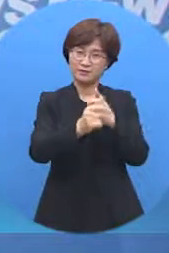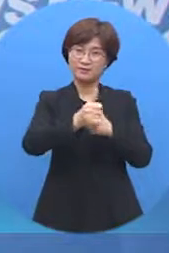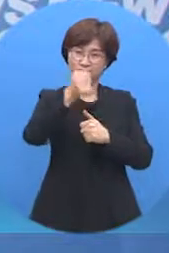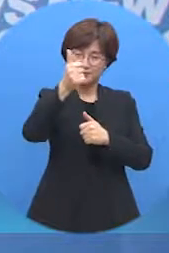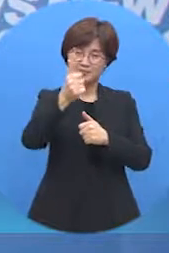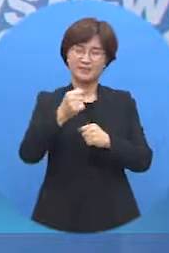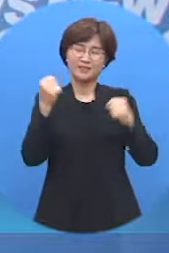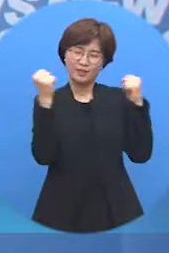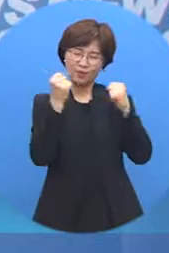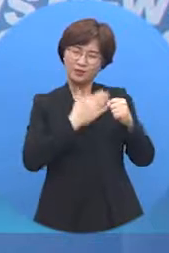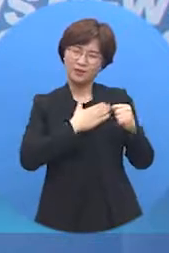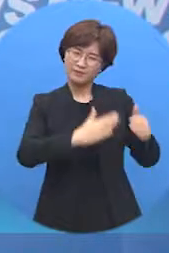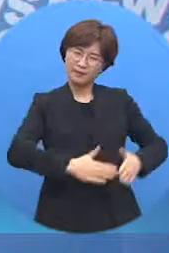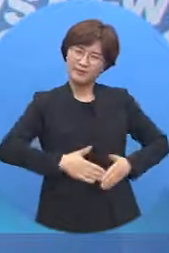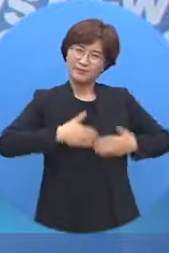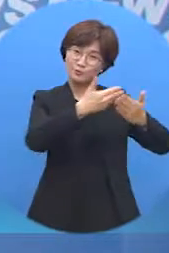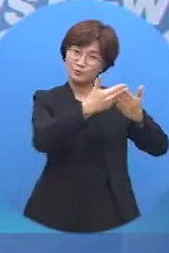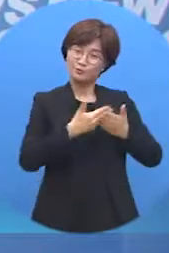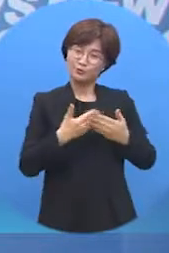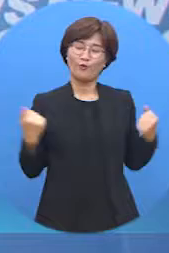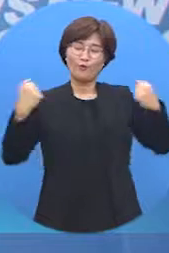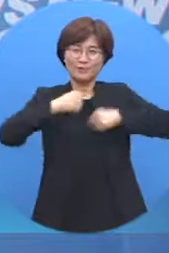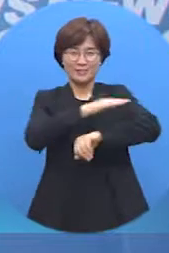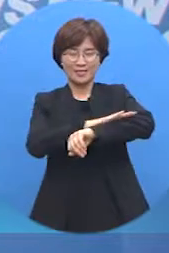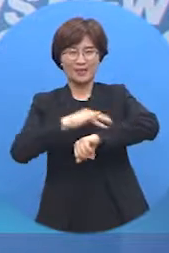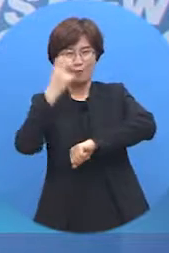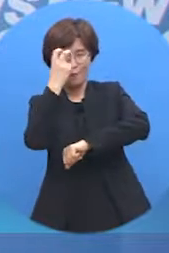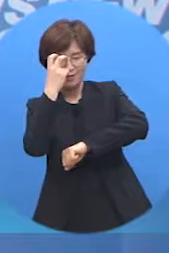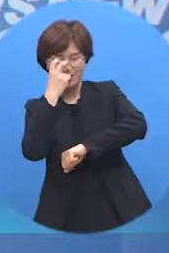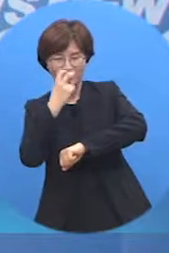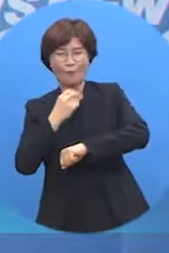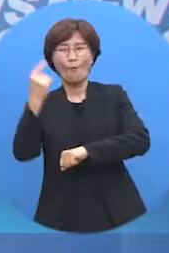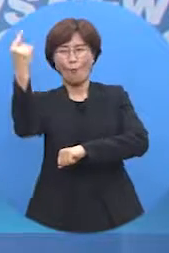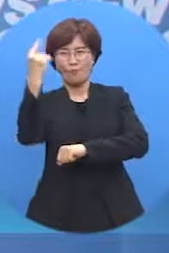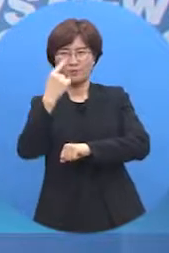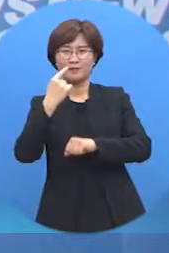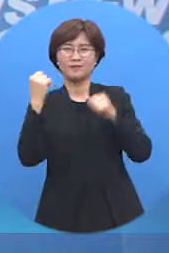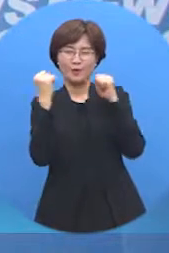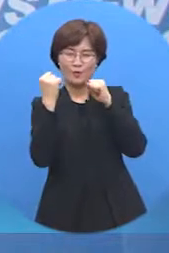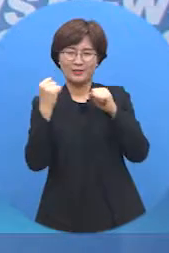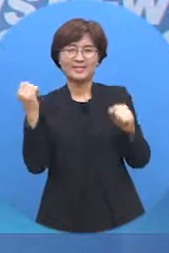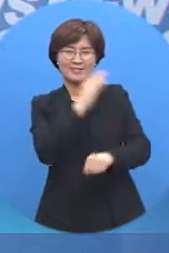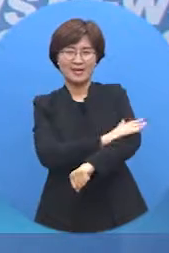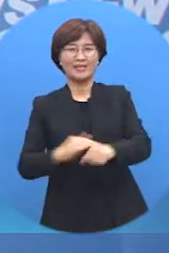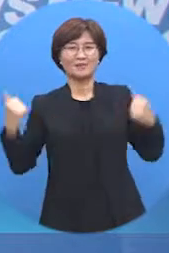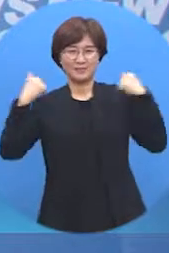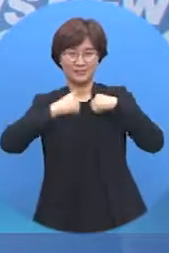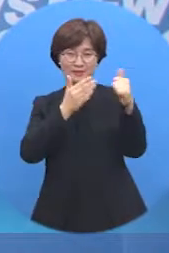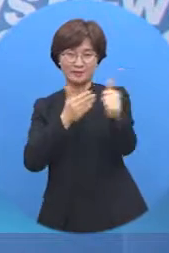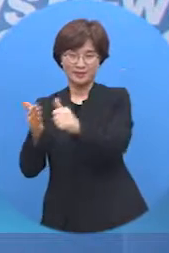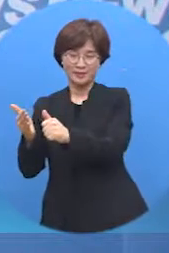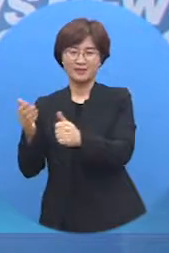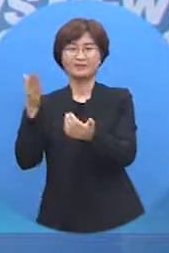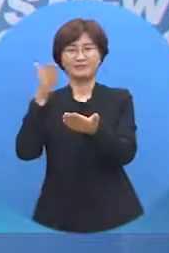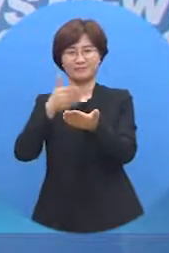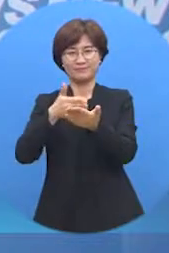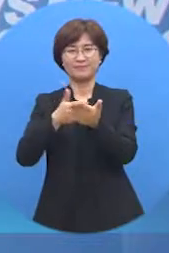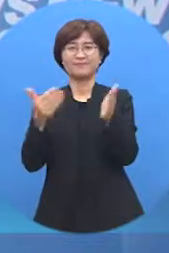좋다고 하는데요. 한겨울 나를 따뜻하게 해준 외투를 잘 관리해서 돌아오는 겨울에도 깔끔하게